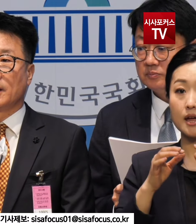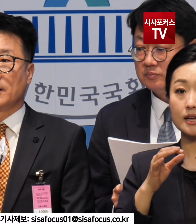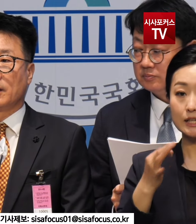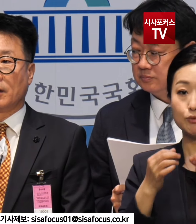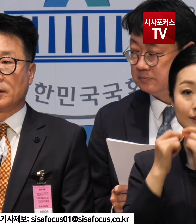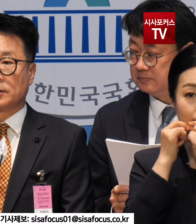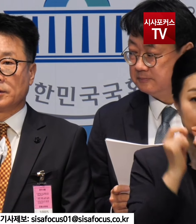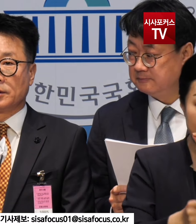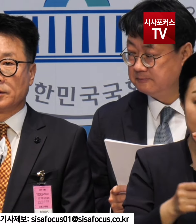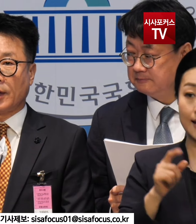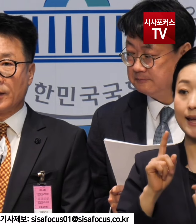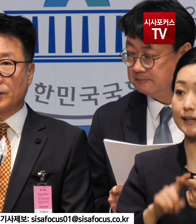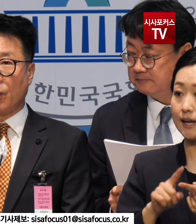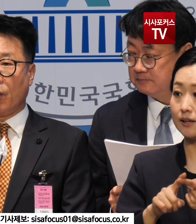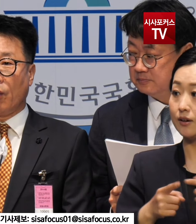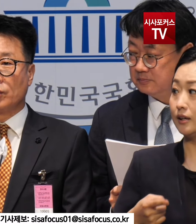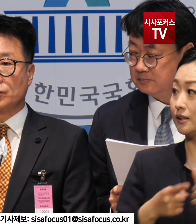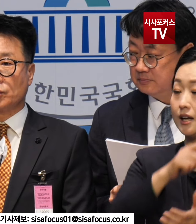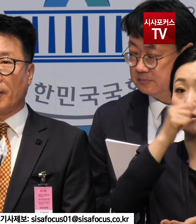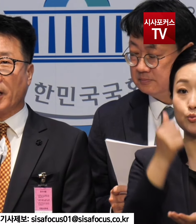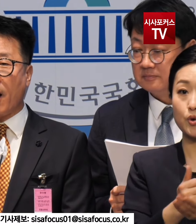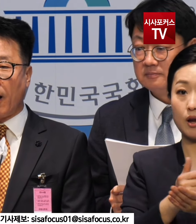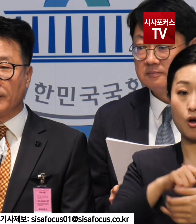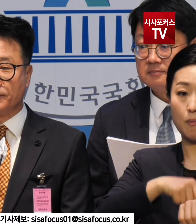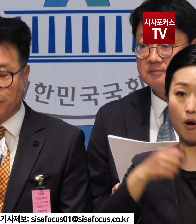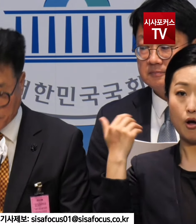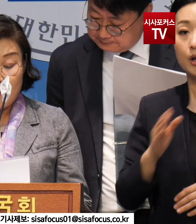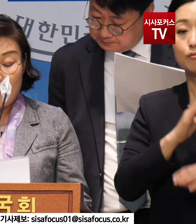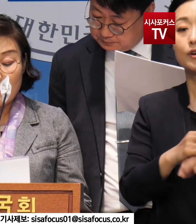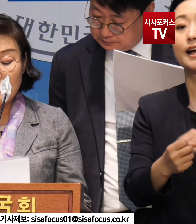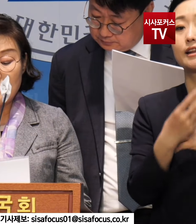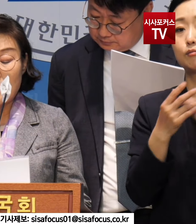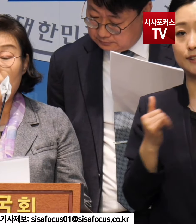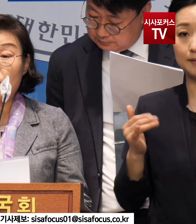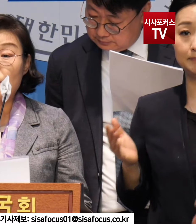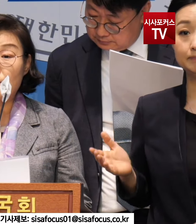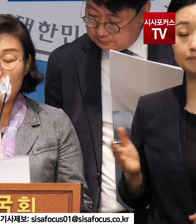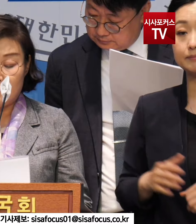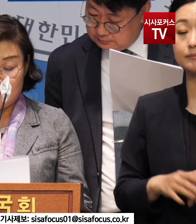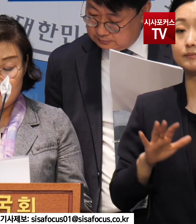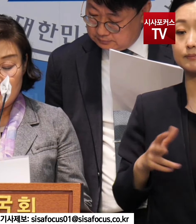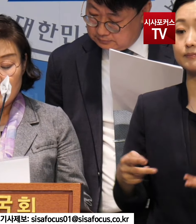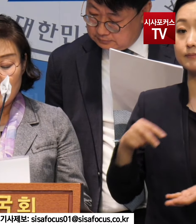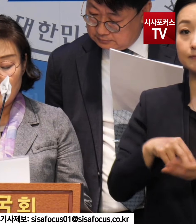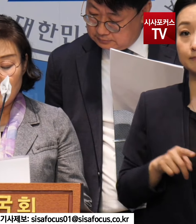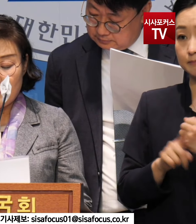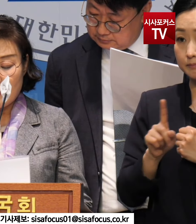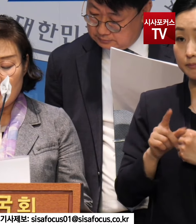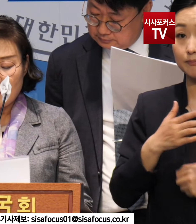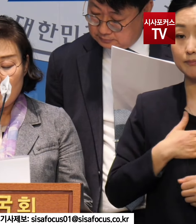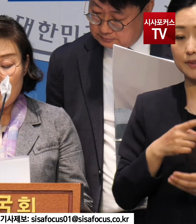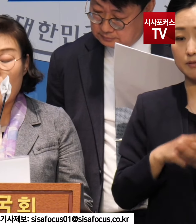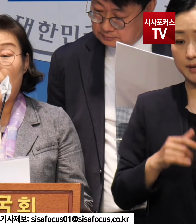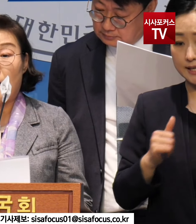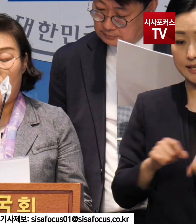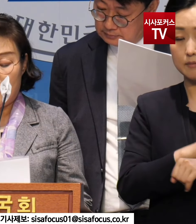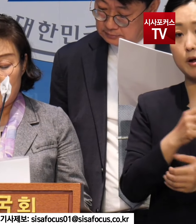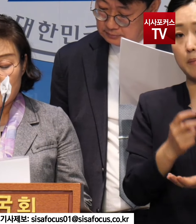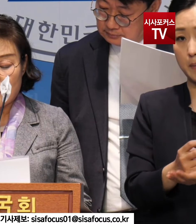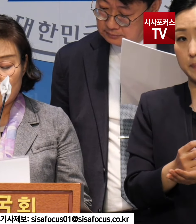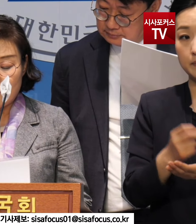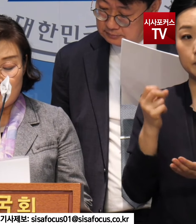금융사기를 살인죄로 처벌하라! 오늘 이 자리에 선 것은 저는 피해자